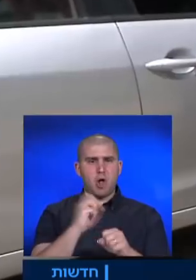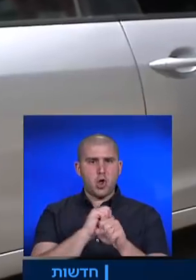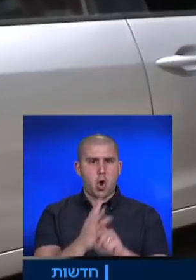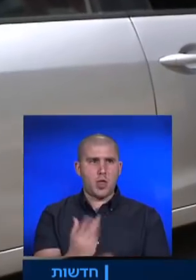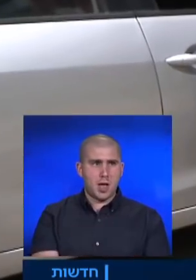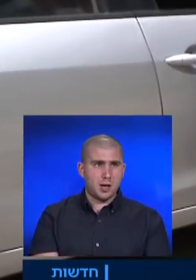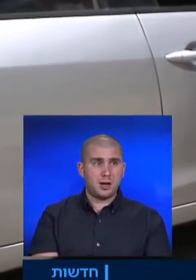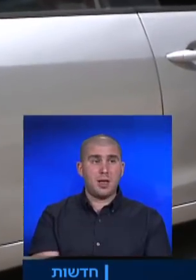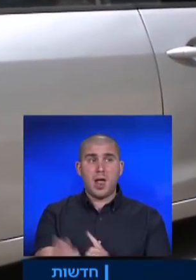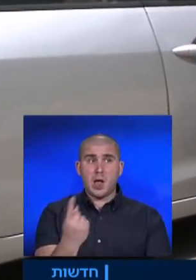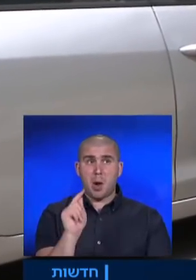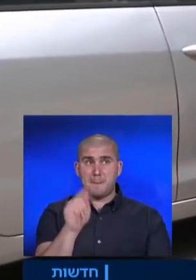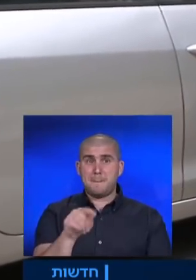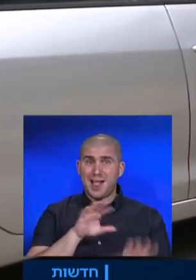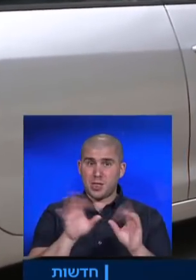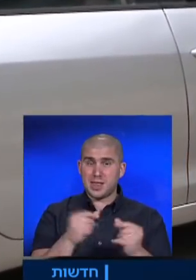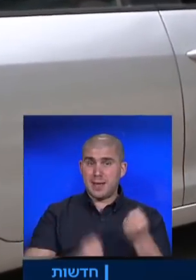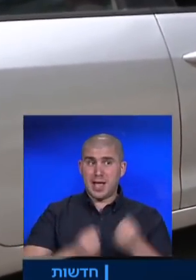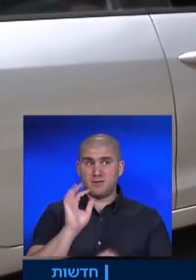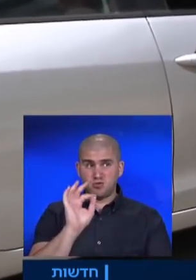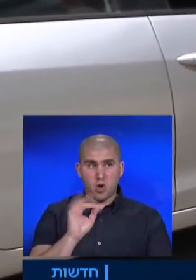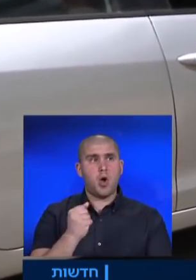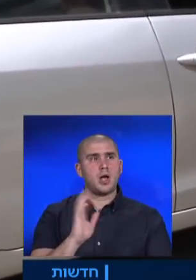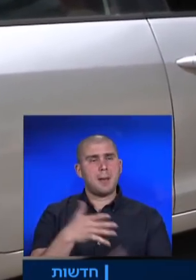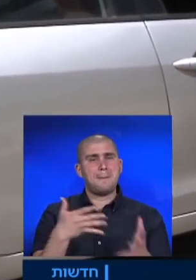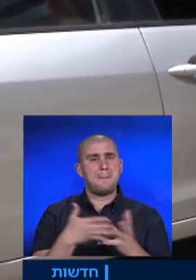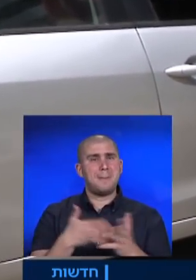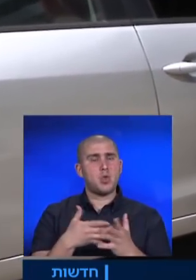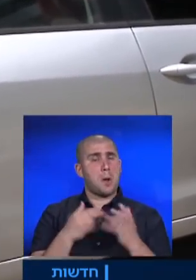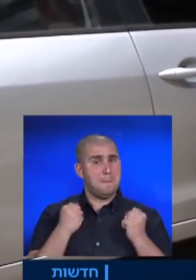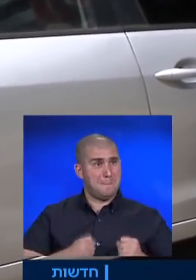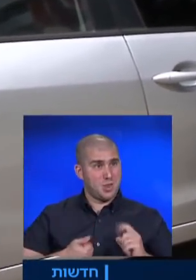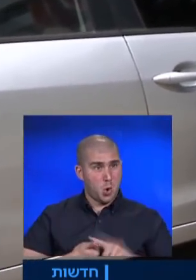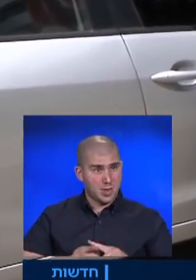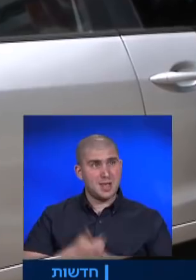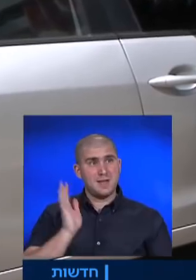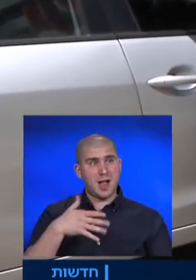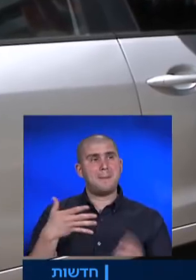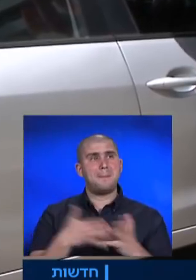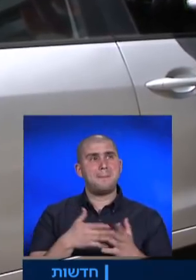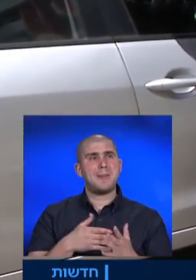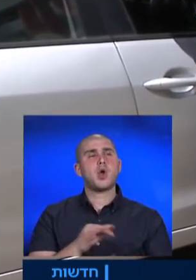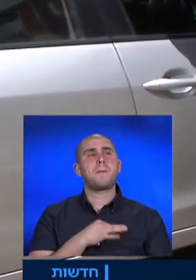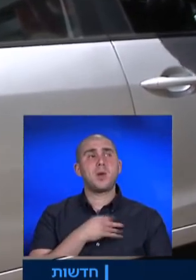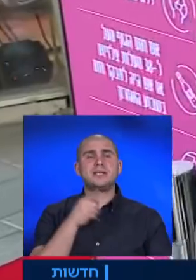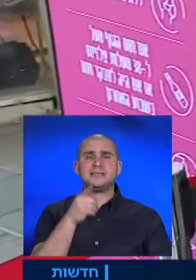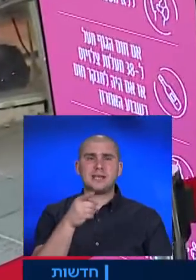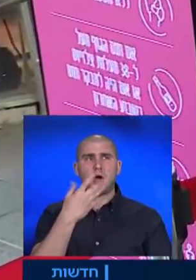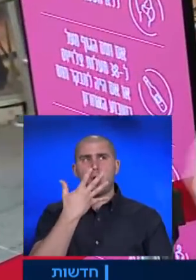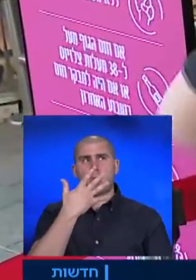שמגיע לקניון עם רכבו עובר גם את הבידוק הביטחוני וגם את הבידוק הבריאותי, שזה בעצם מדידת